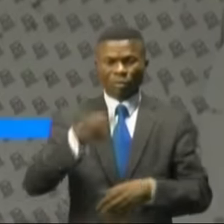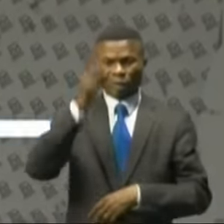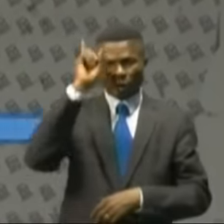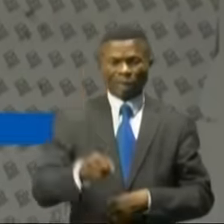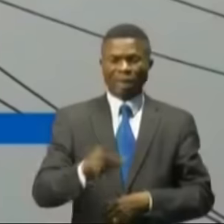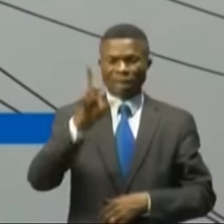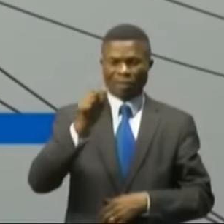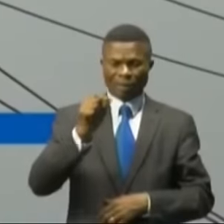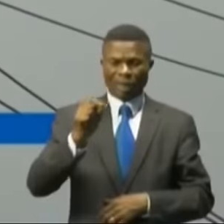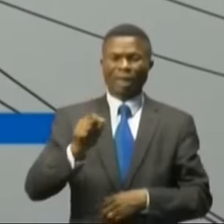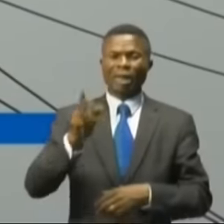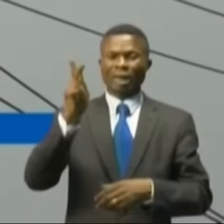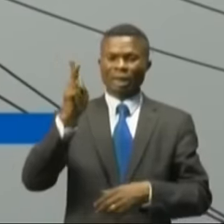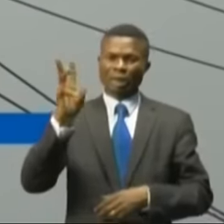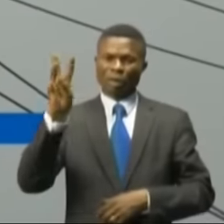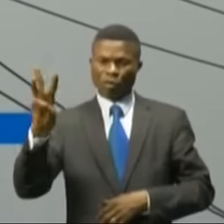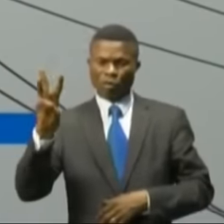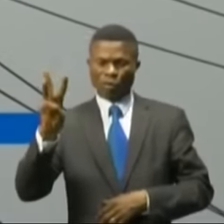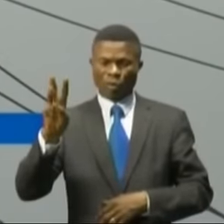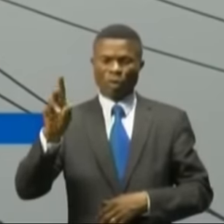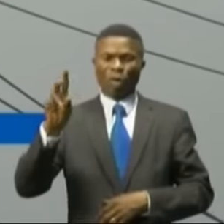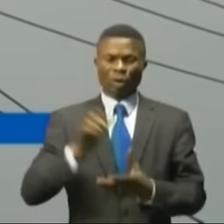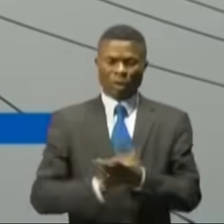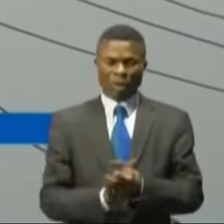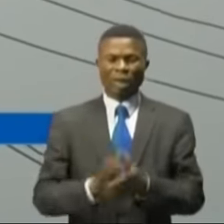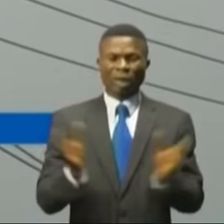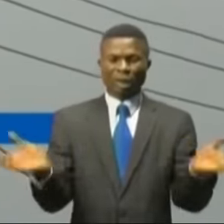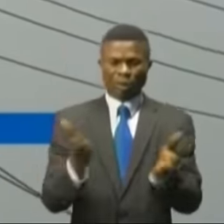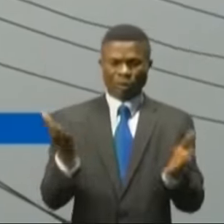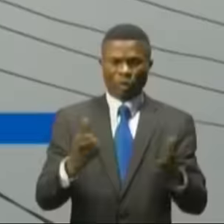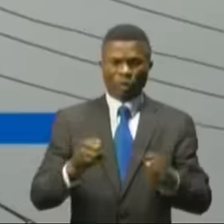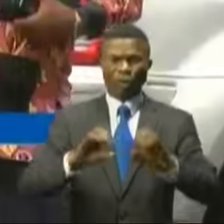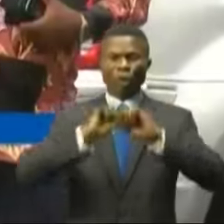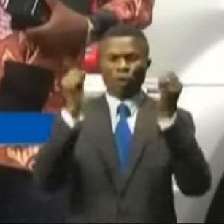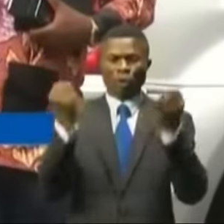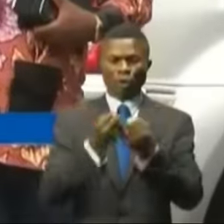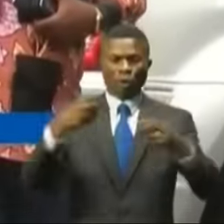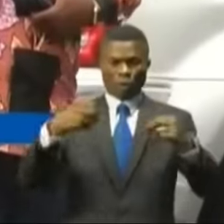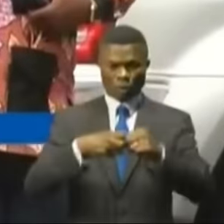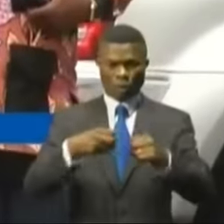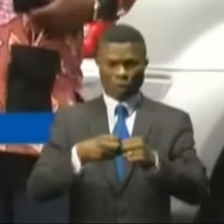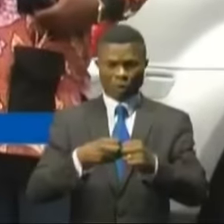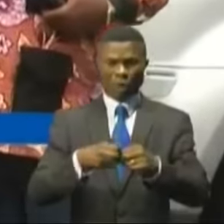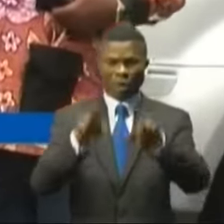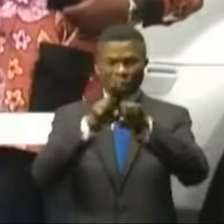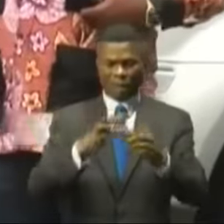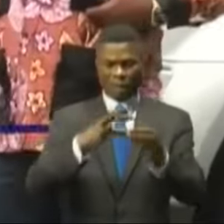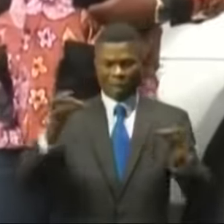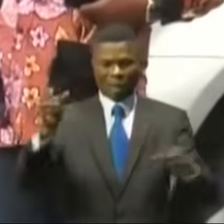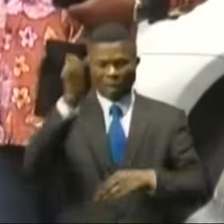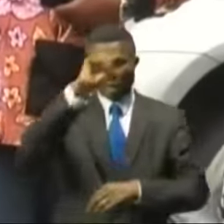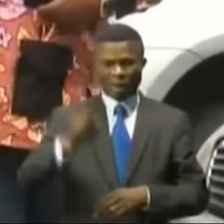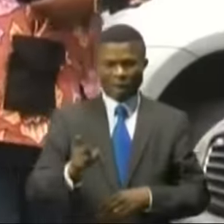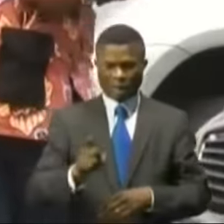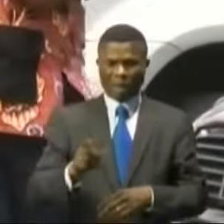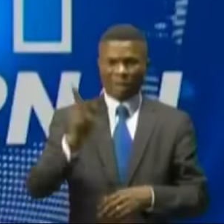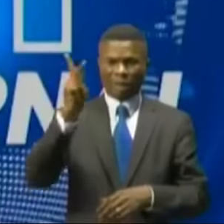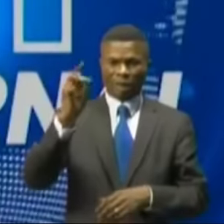de Kintsuka, la ligne 220 kV, le renforcement de la sous-station Kintsuka et la ligne 30 kV.